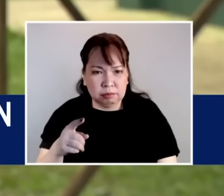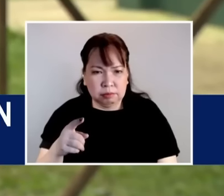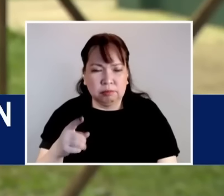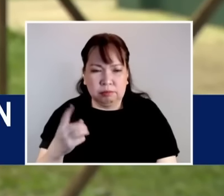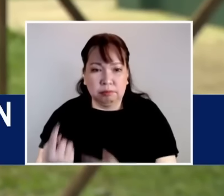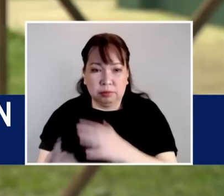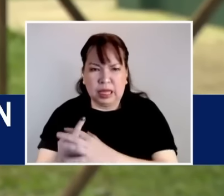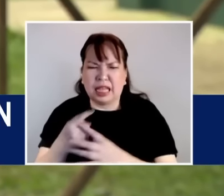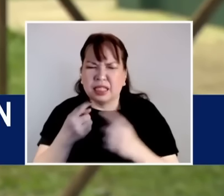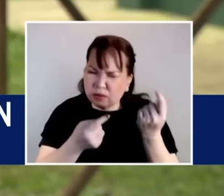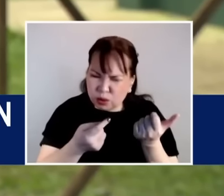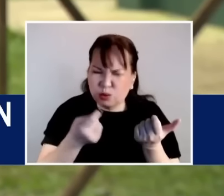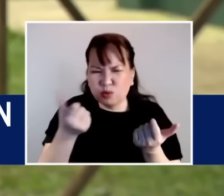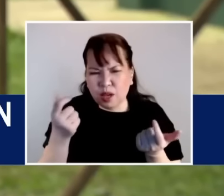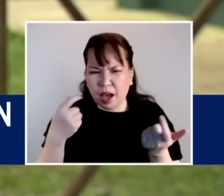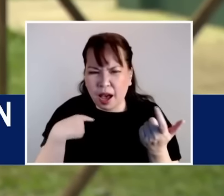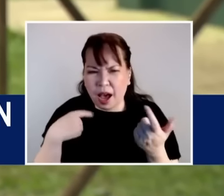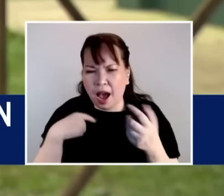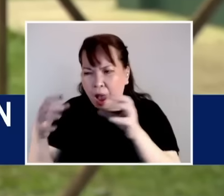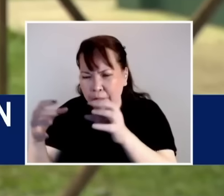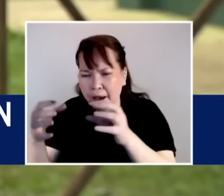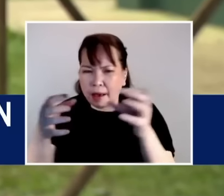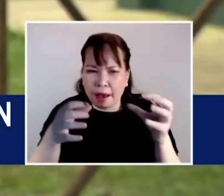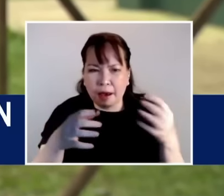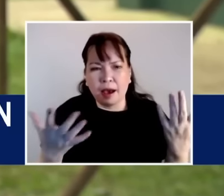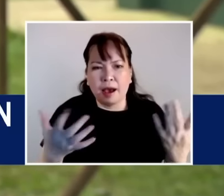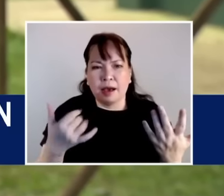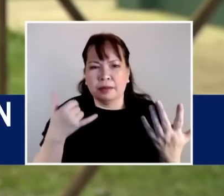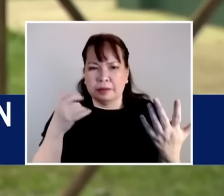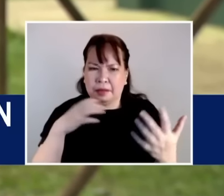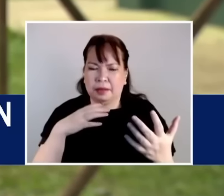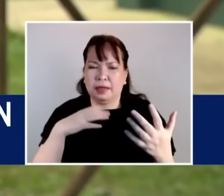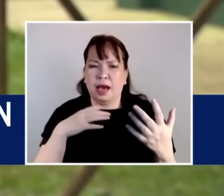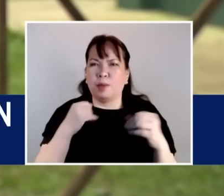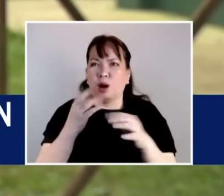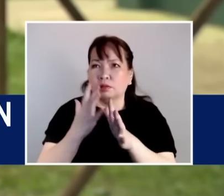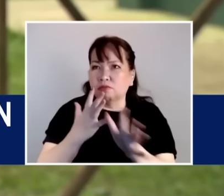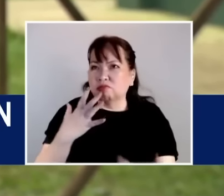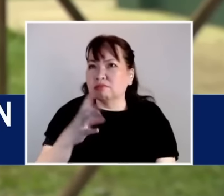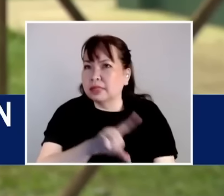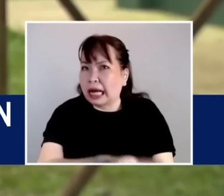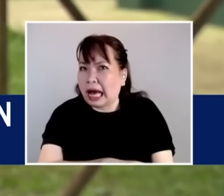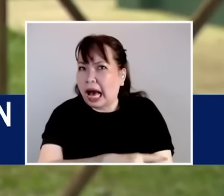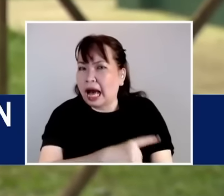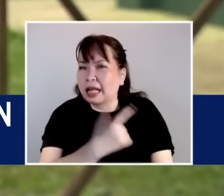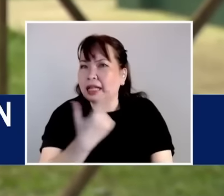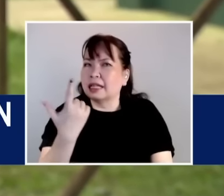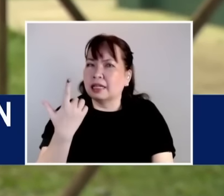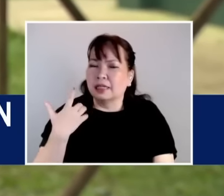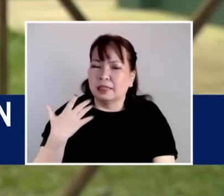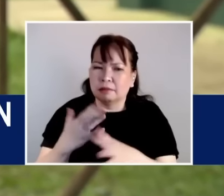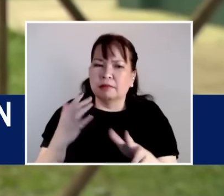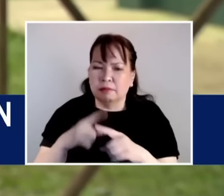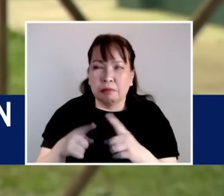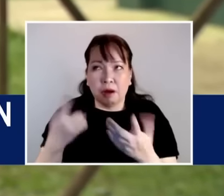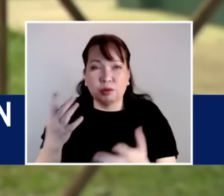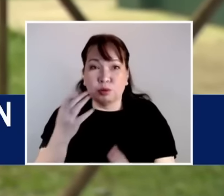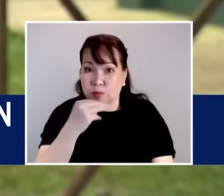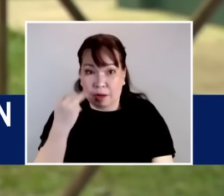except for a few na mga disagreements sa linya and sa tagal ng linya, paglinya. Other than that, Marawi is